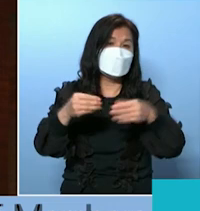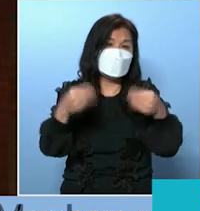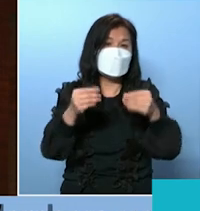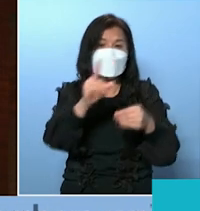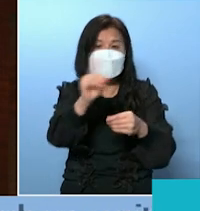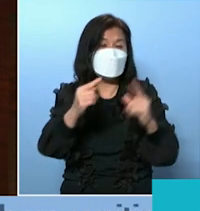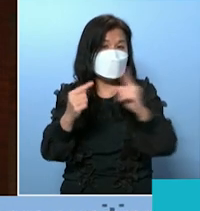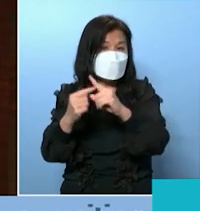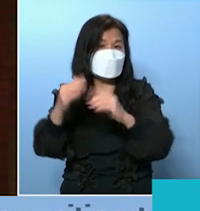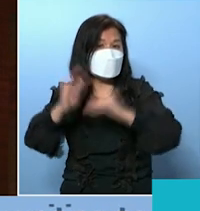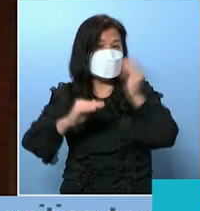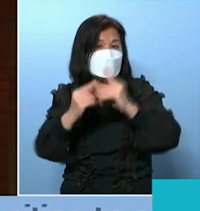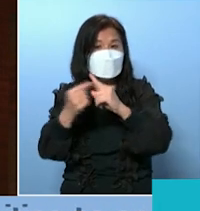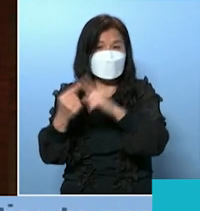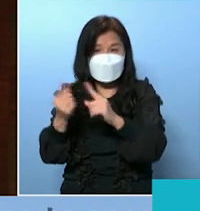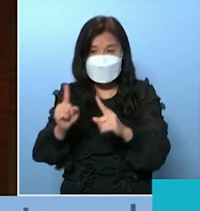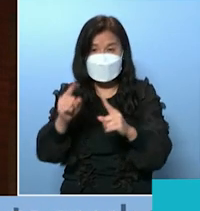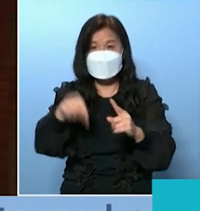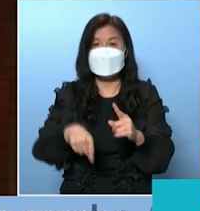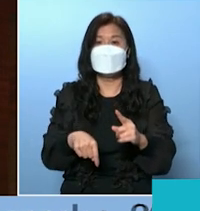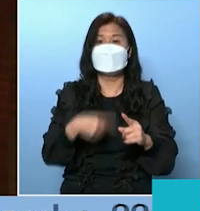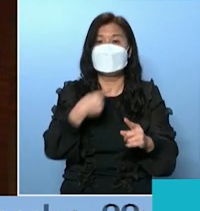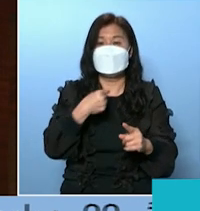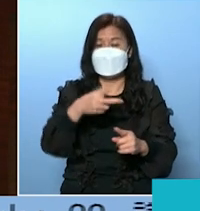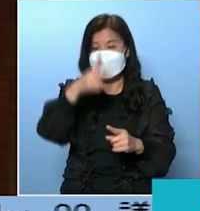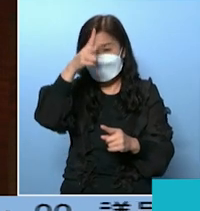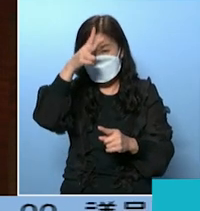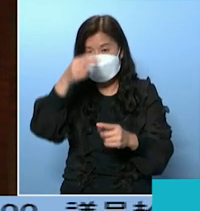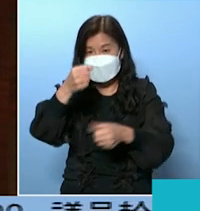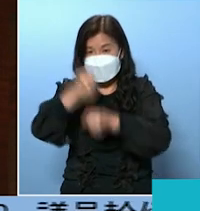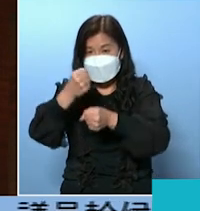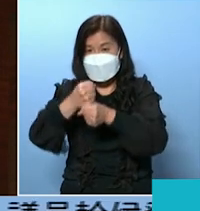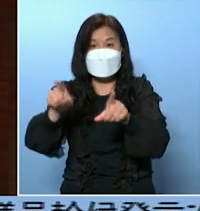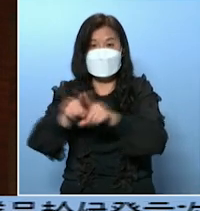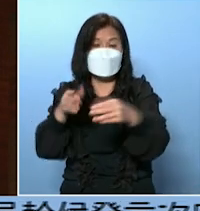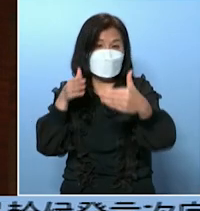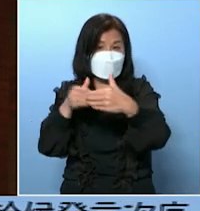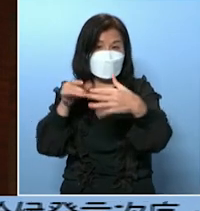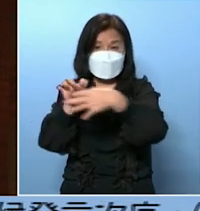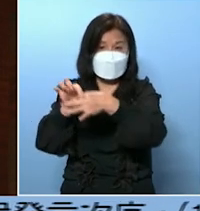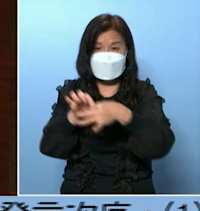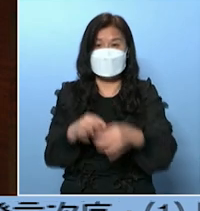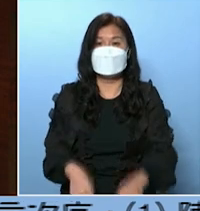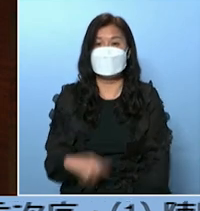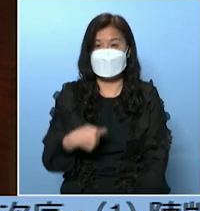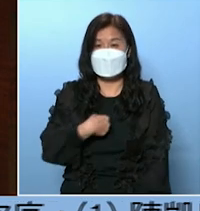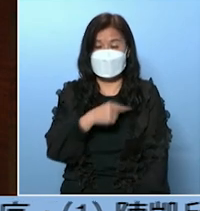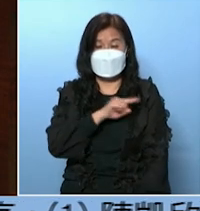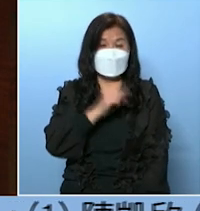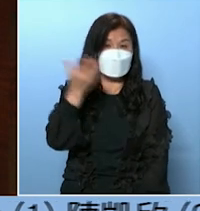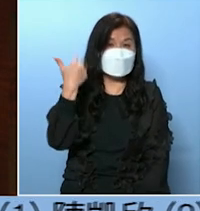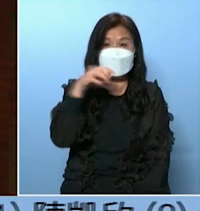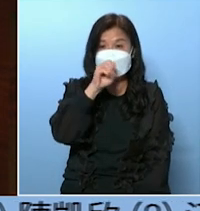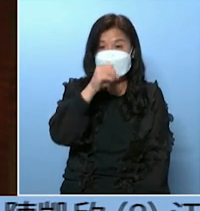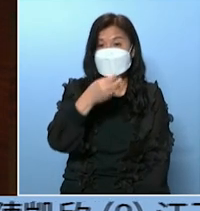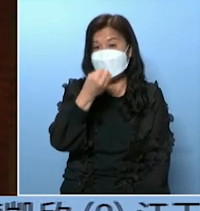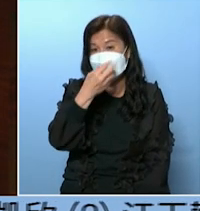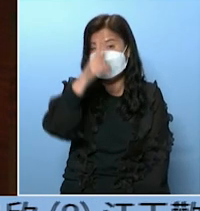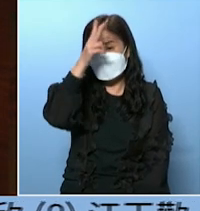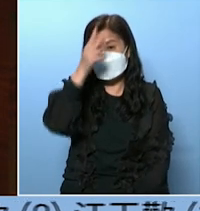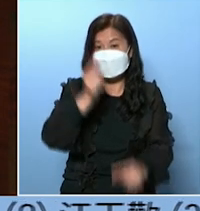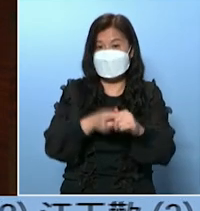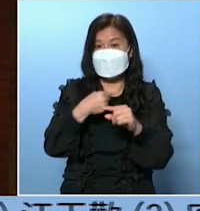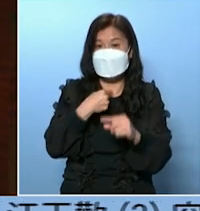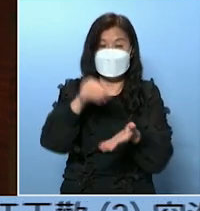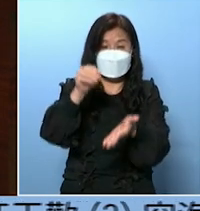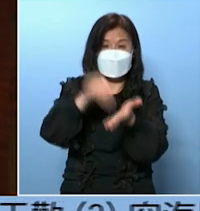這些問題顯然與我們的產業政策有直接的關聯。本人曾經多番促請特區政府是